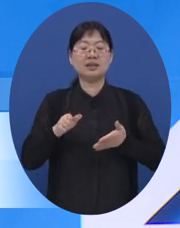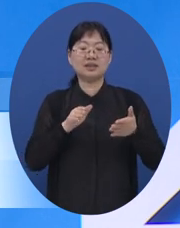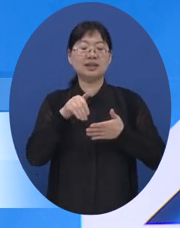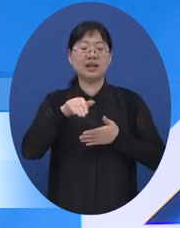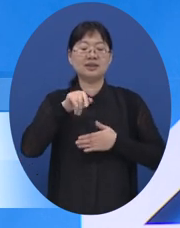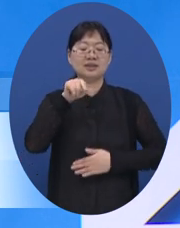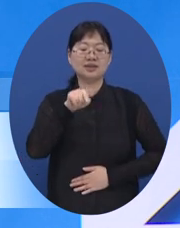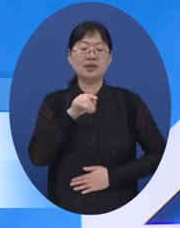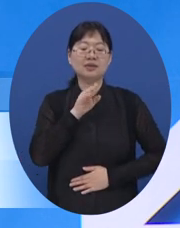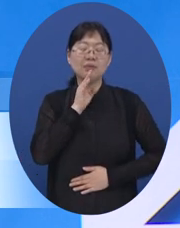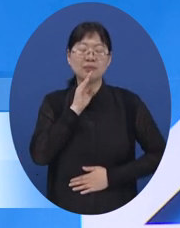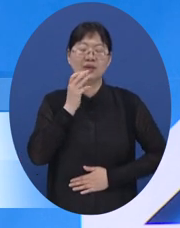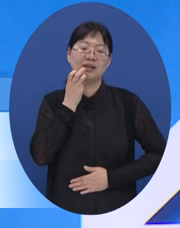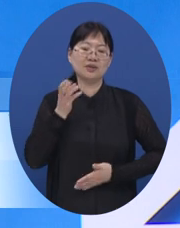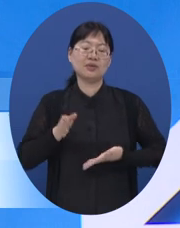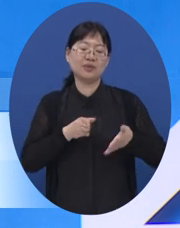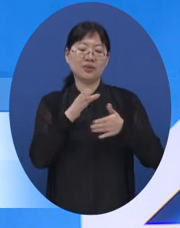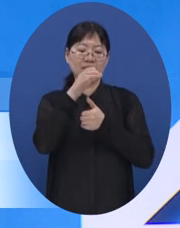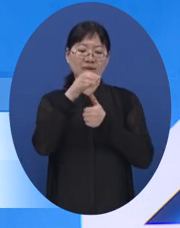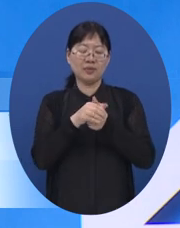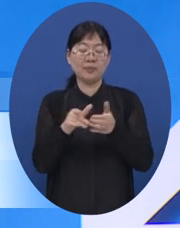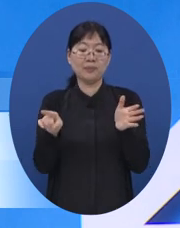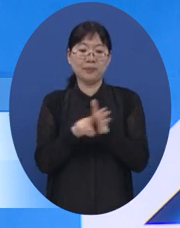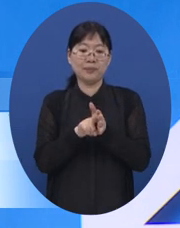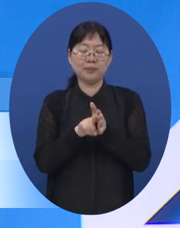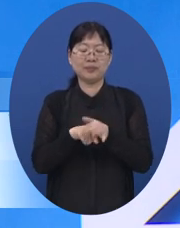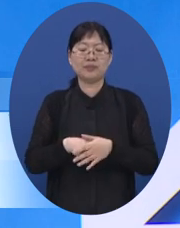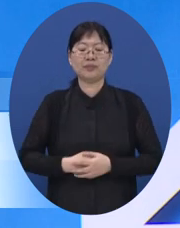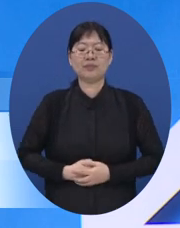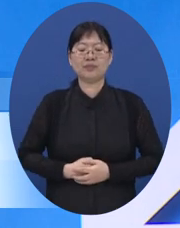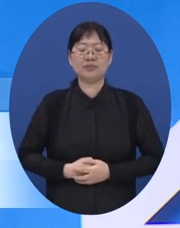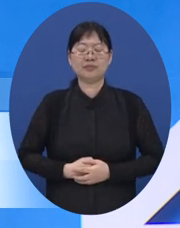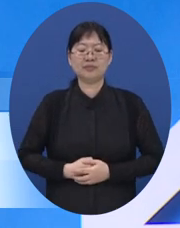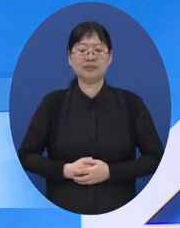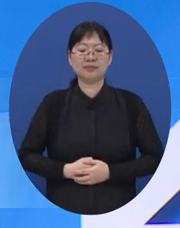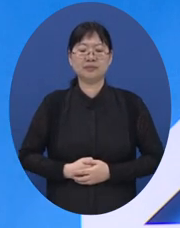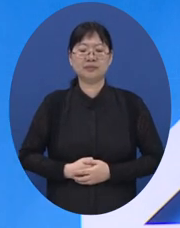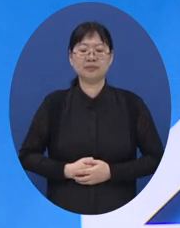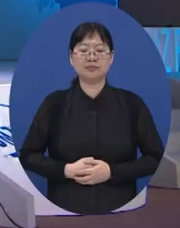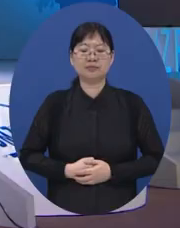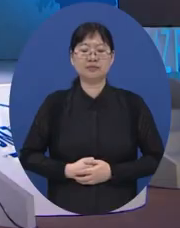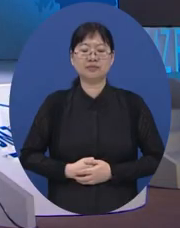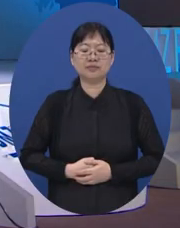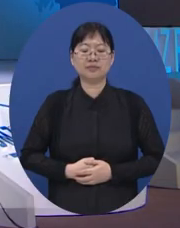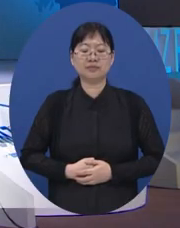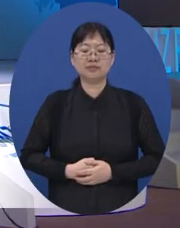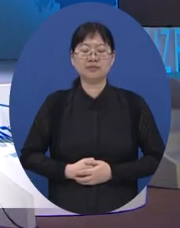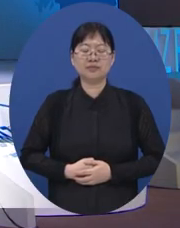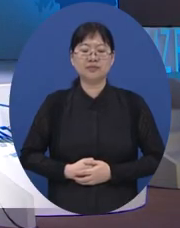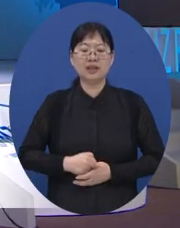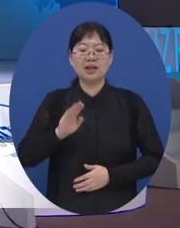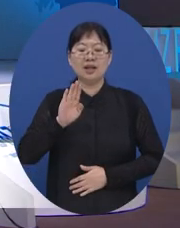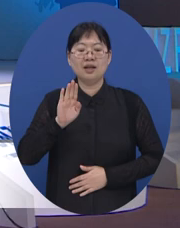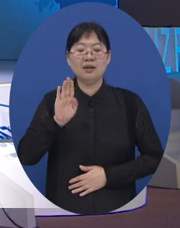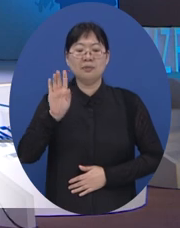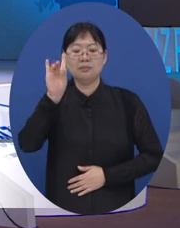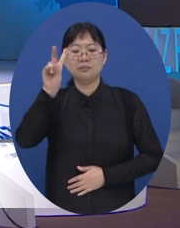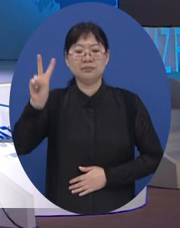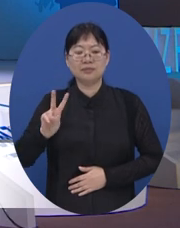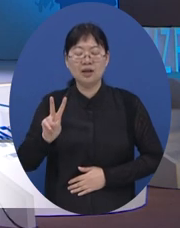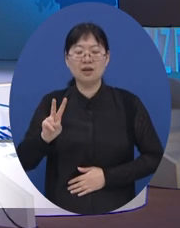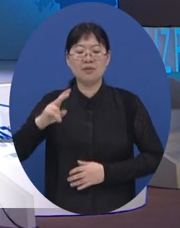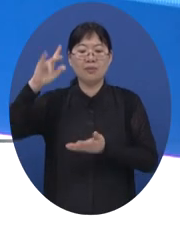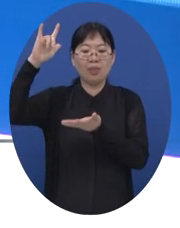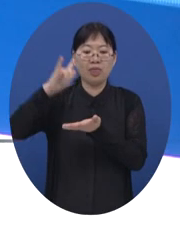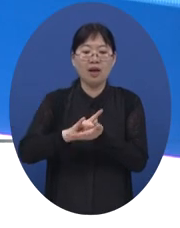그 길을 가는 것이 경기도의 역할 이라고 믿습니다 베트남 선생 당 씹혀 그로 화상을